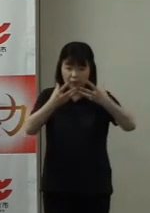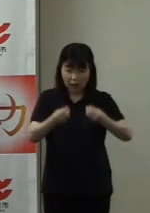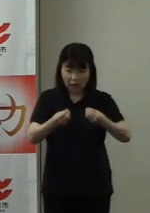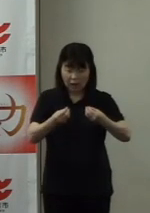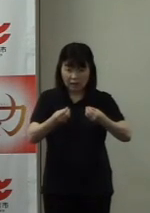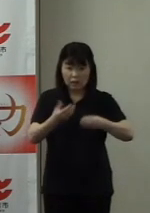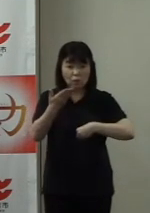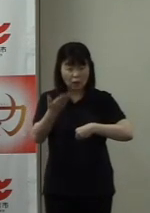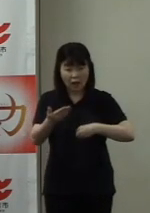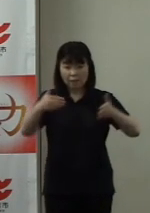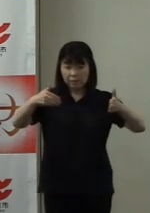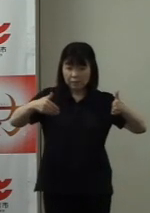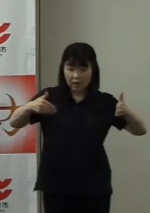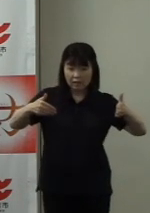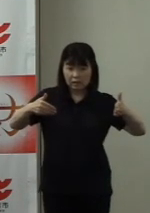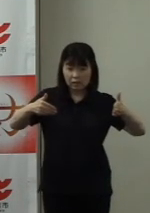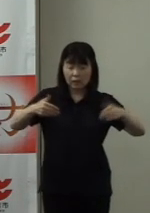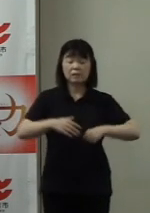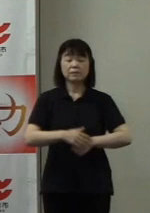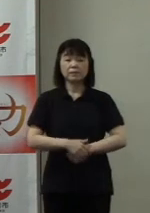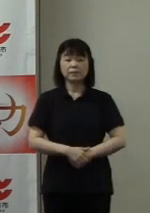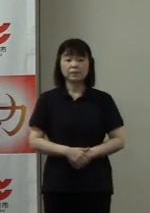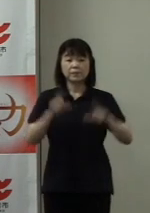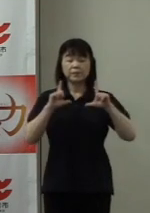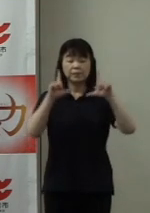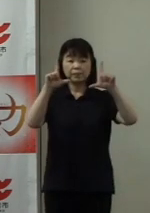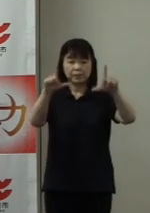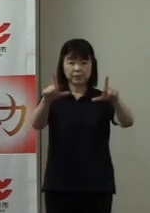ともまだ合意はしていないということでしょうか。